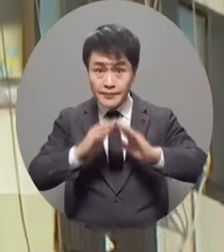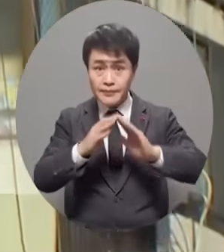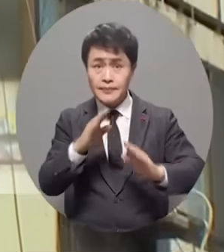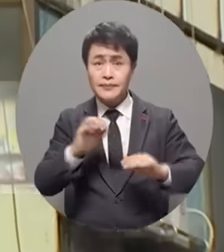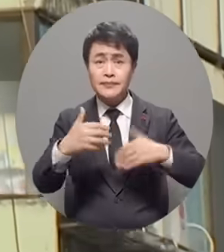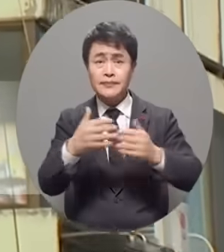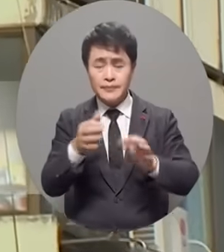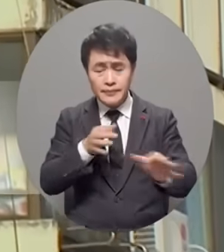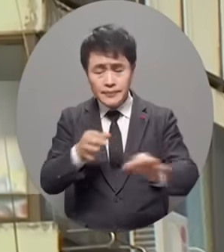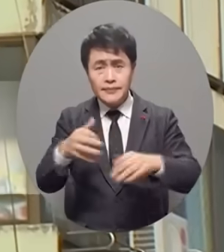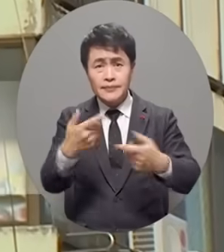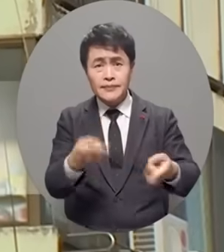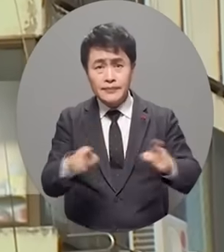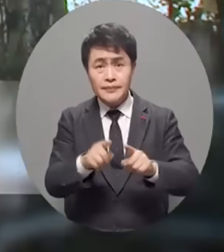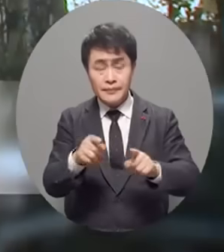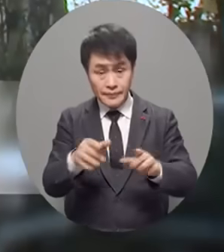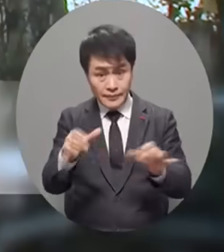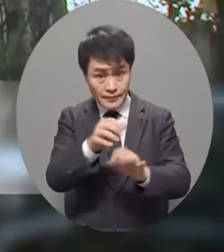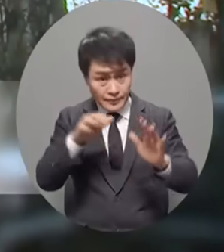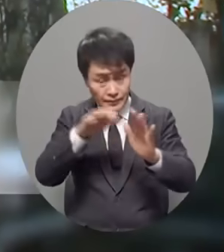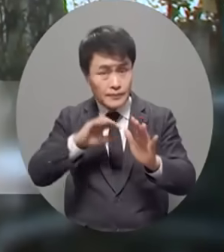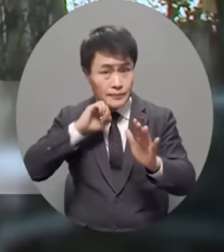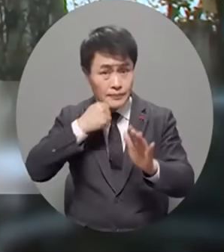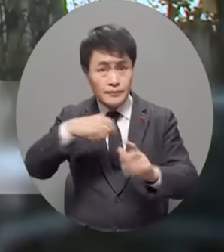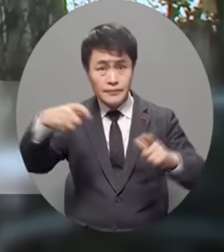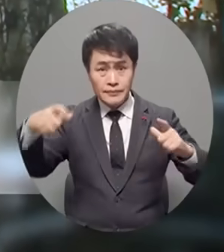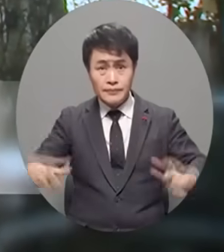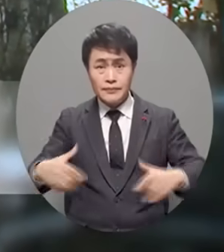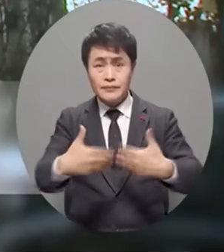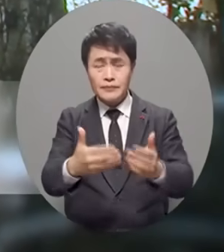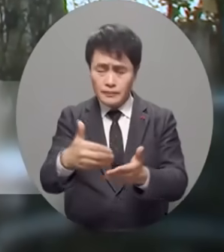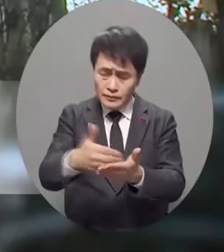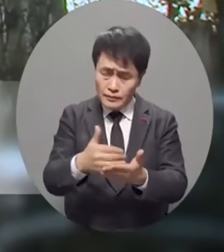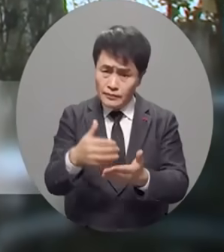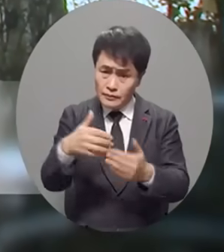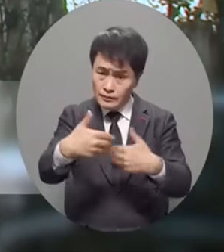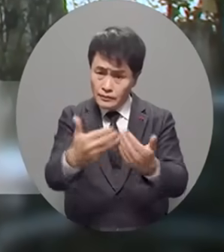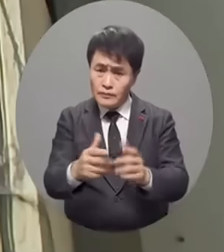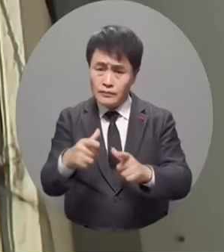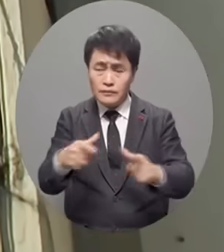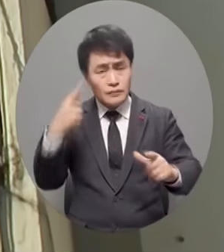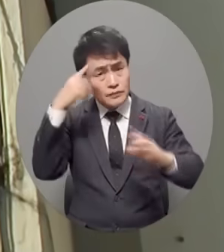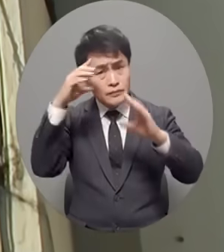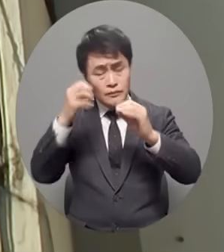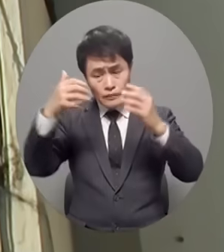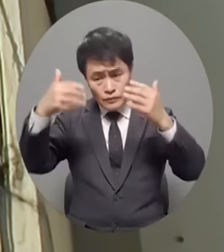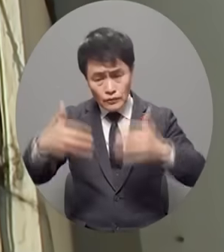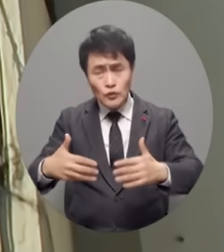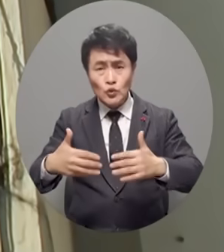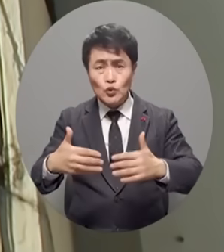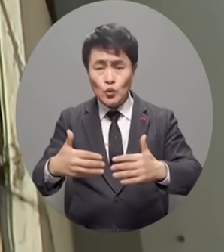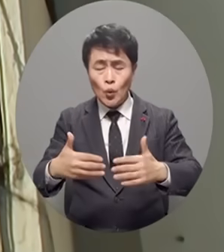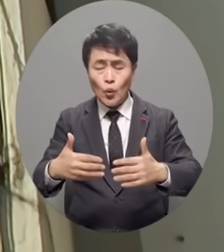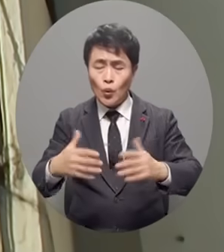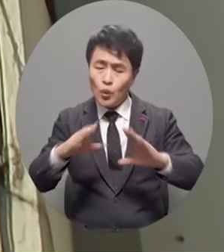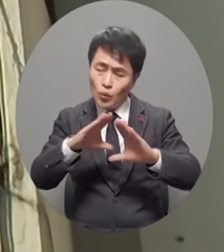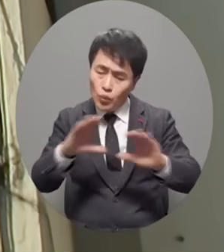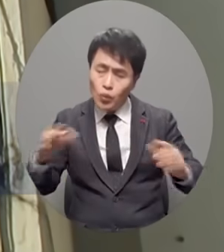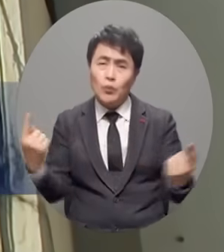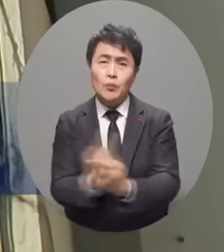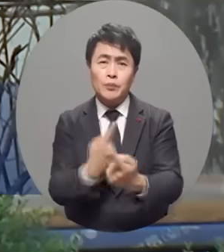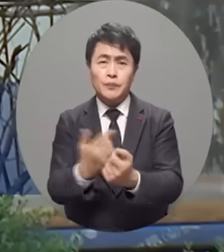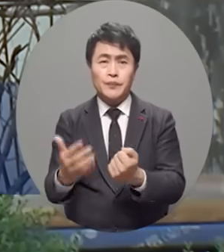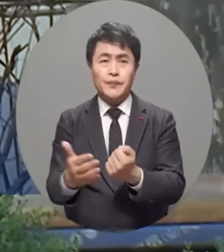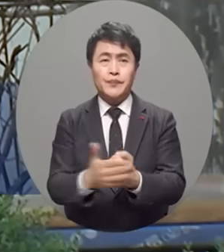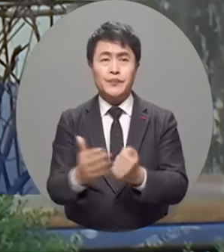함께 뒤섞여 재개발 착수가 어려운 지역은 노후주택 비중과 주민 동의 요건을 완화하는 방안이 유력합니다.